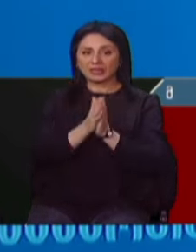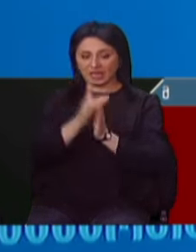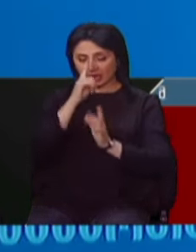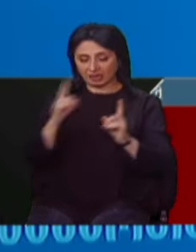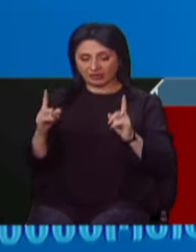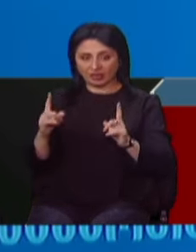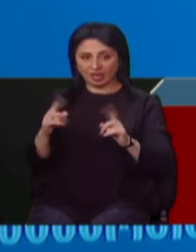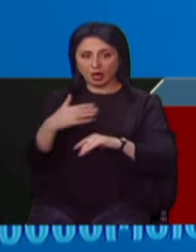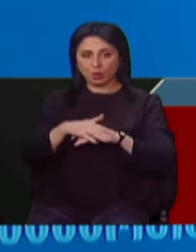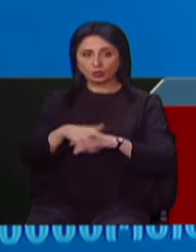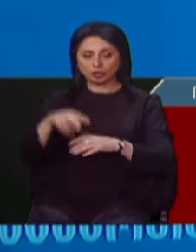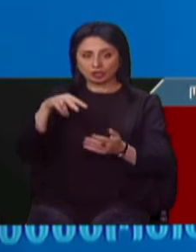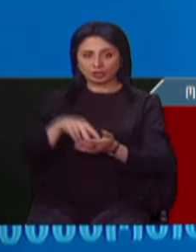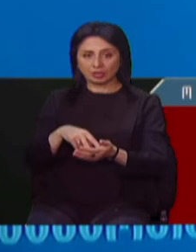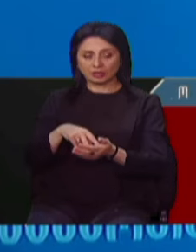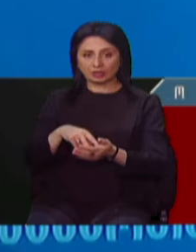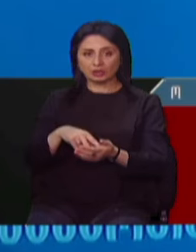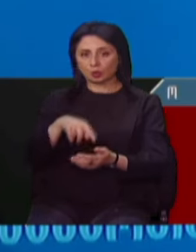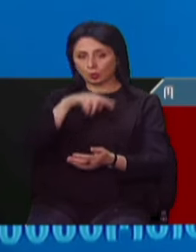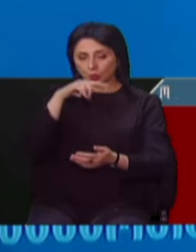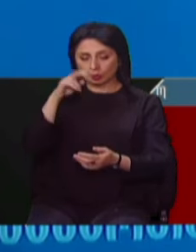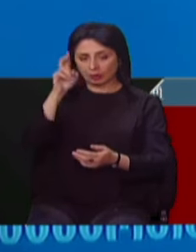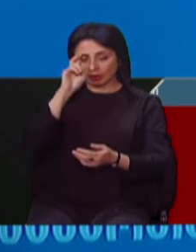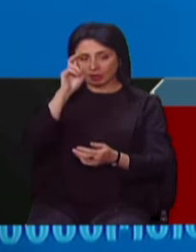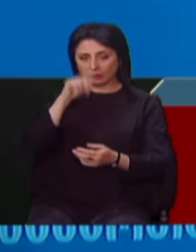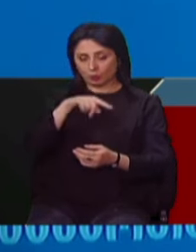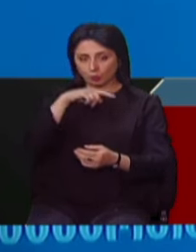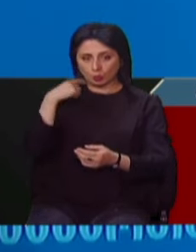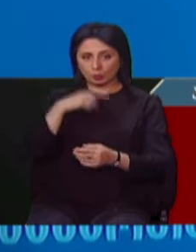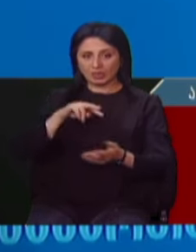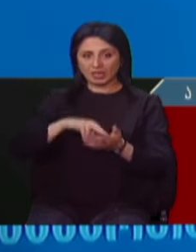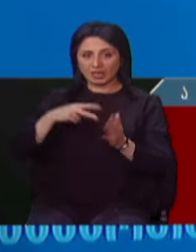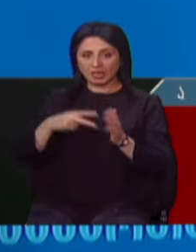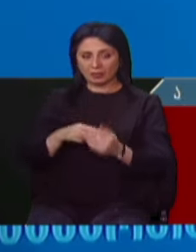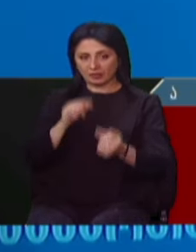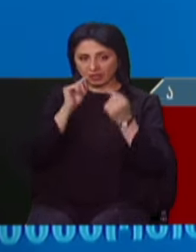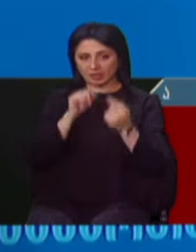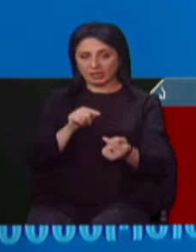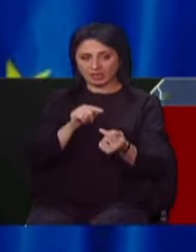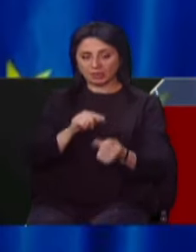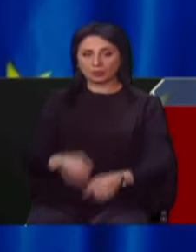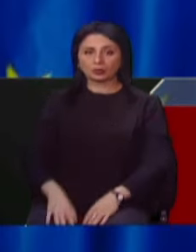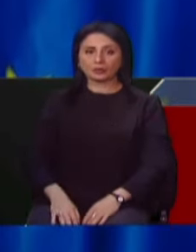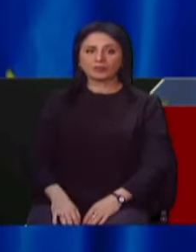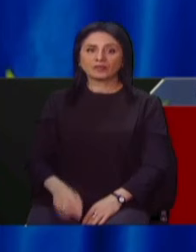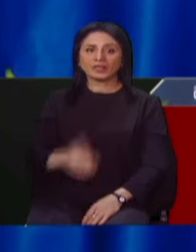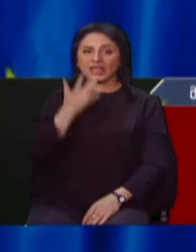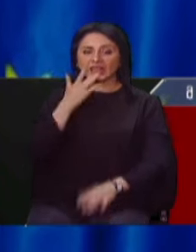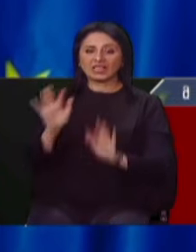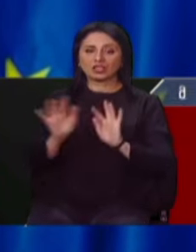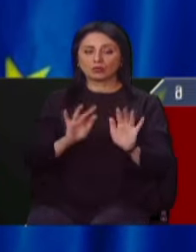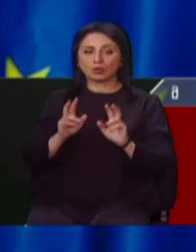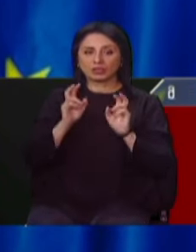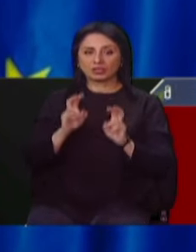თვეა ქუჩაში დგას რუსული ხელისუფლების და რუსული გეგმის საწინააღმდეგოდ. ერთიანი ნაციონალური